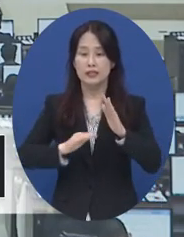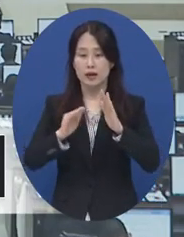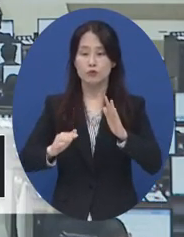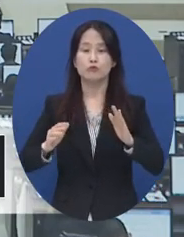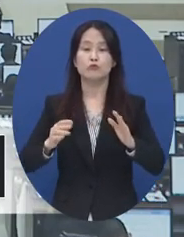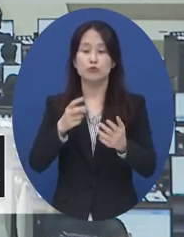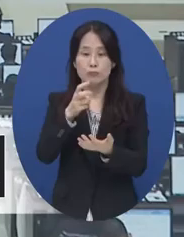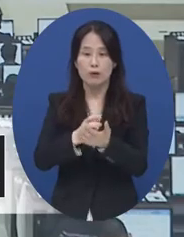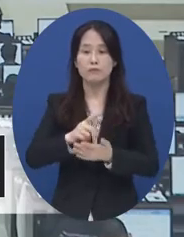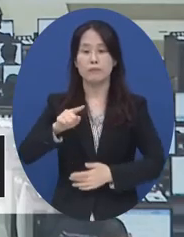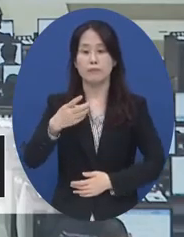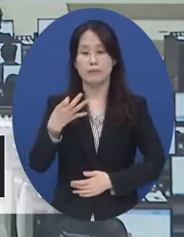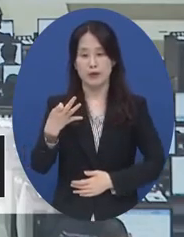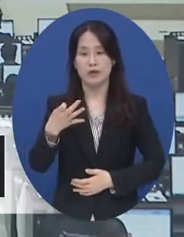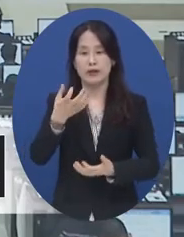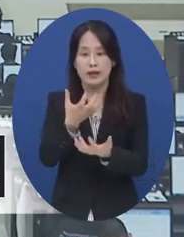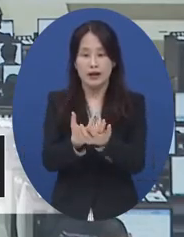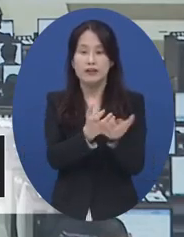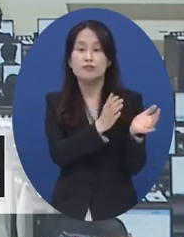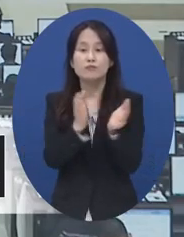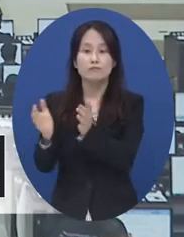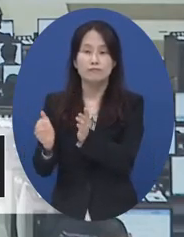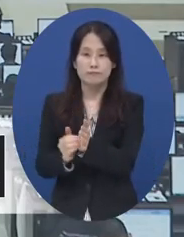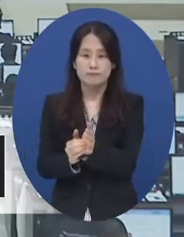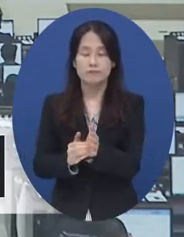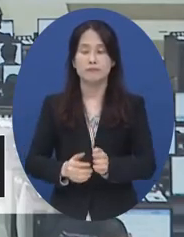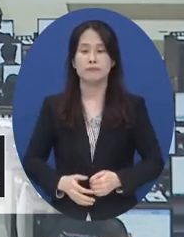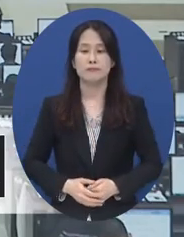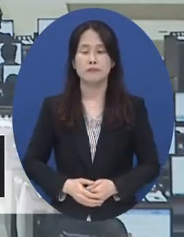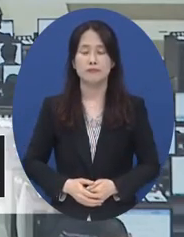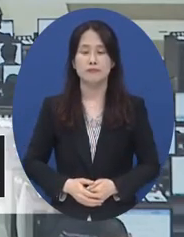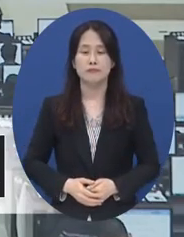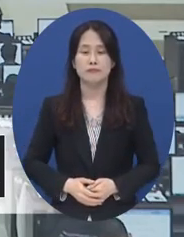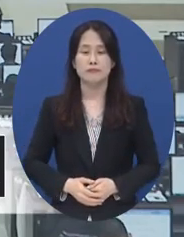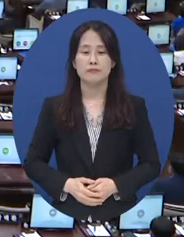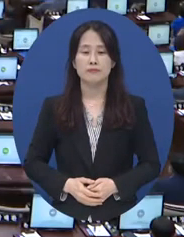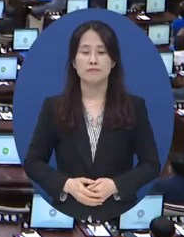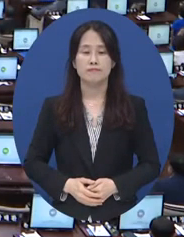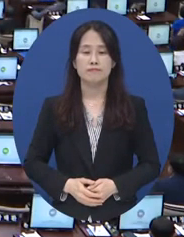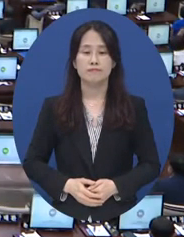등 114개 안건을 처리했습니다. 최창순 기자의 보도입니다.